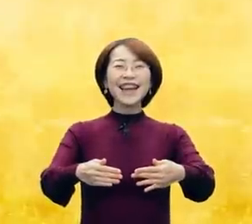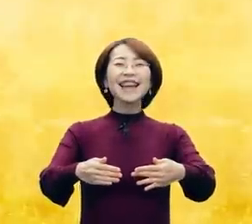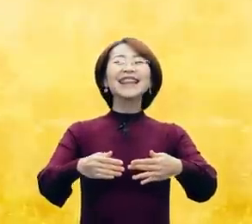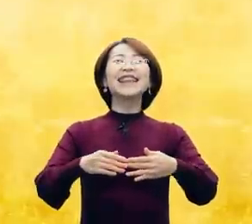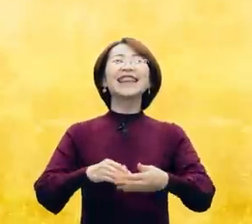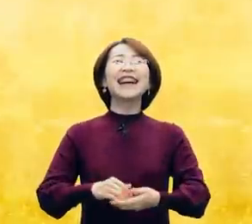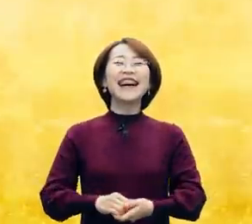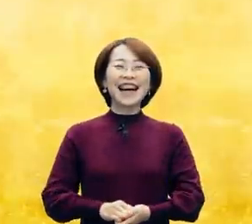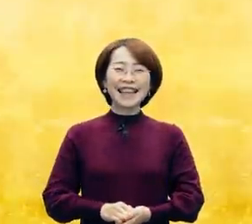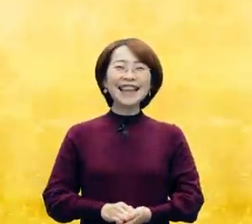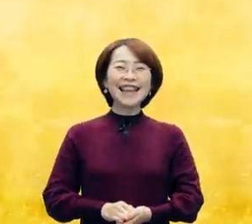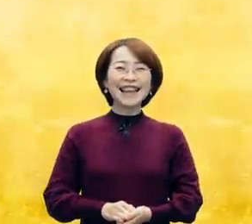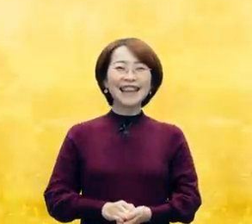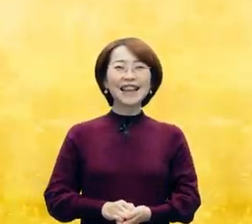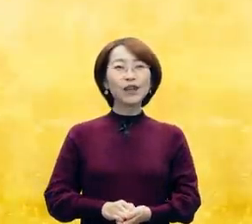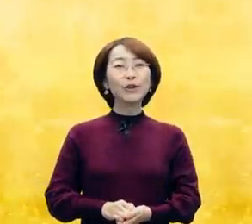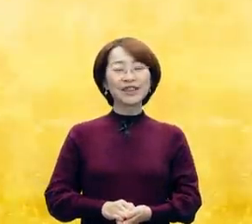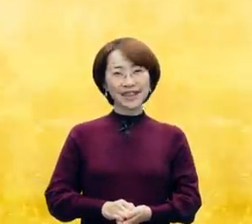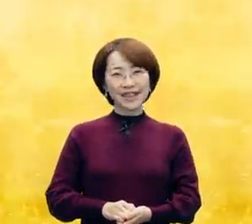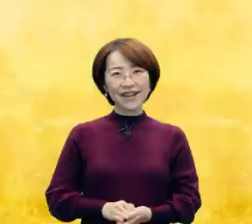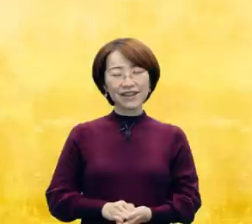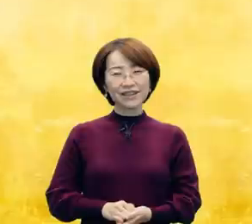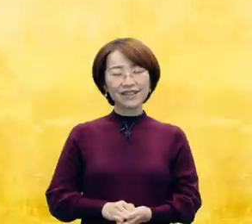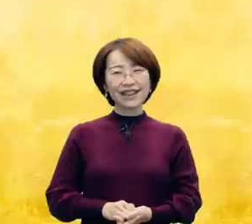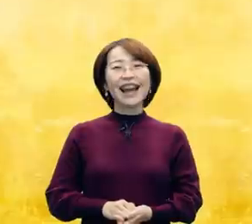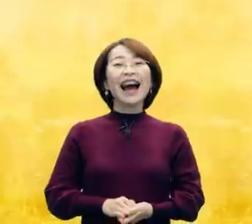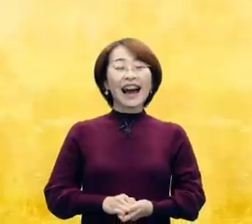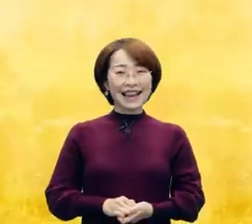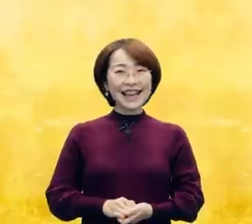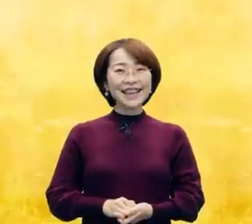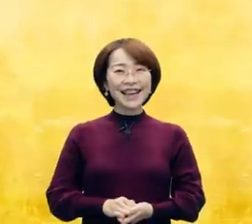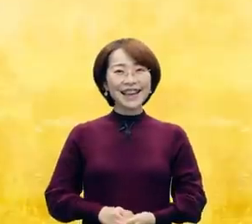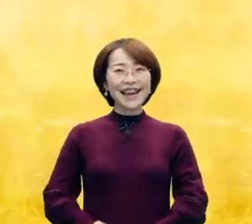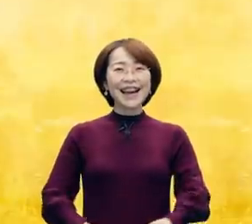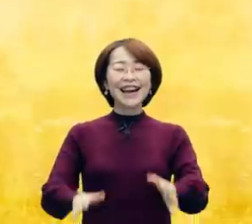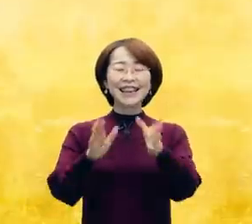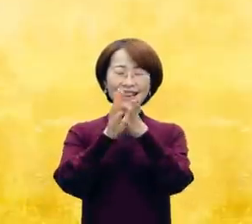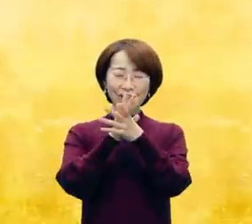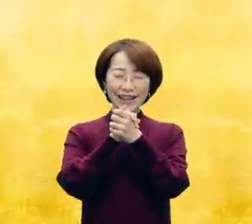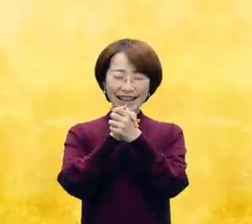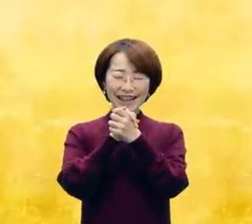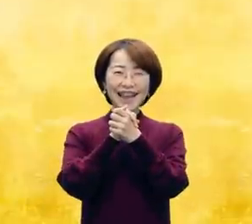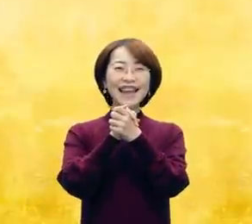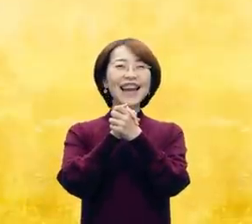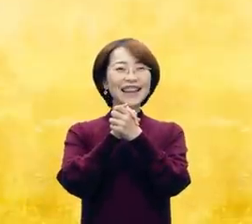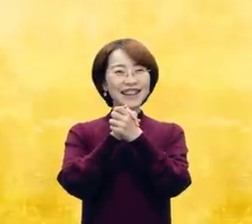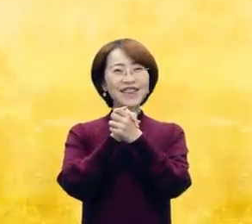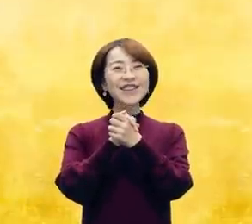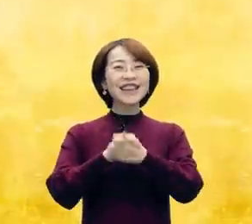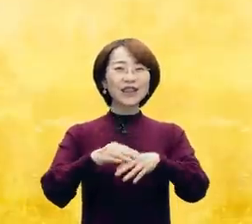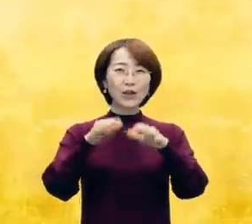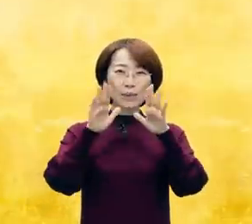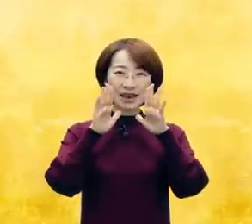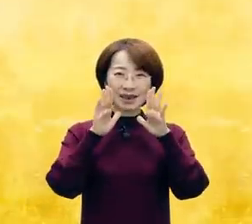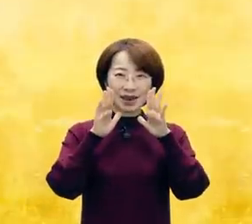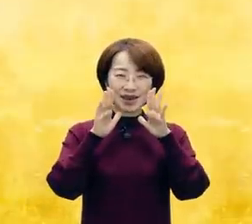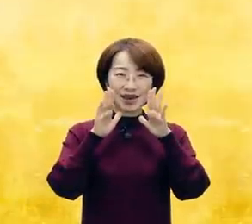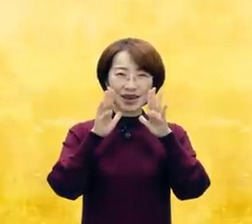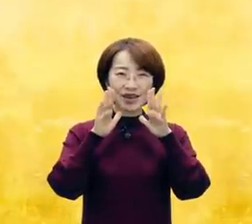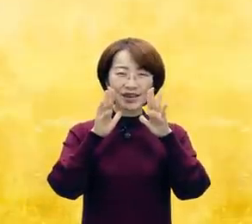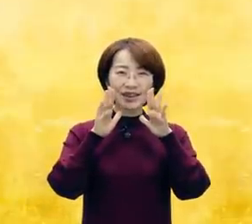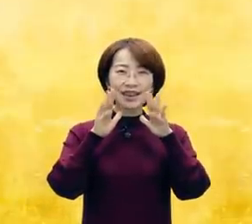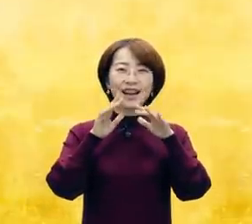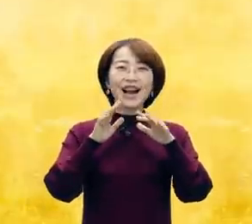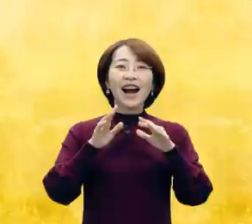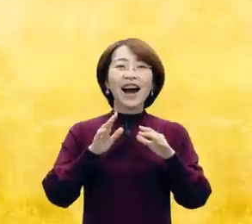다마스쿠스에 제자 아나니아가 살고 있었어요. 아나니아가 기도할 때에 예수님께서